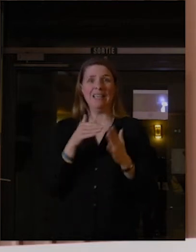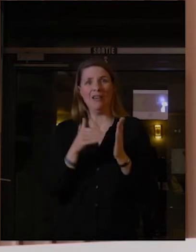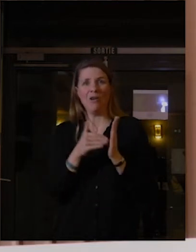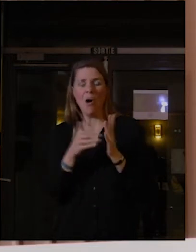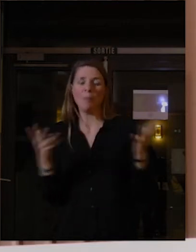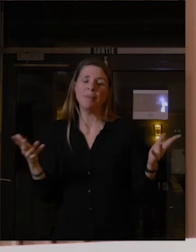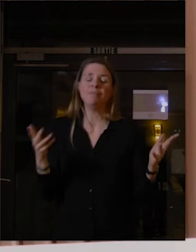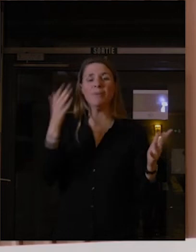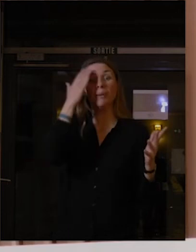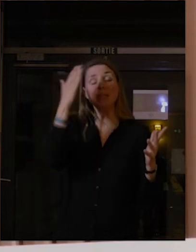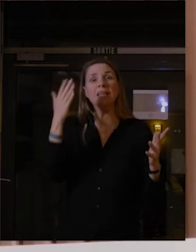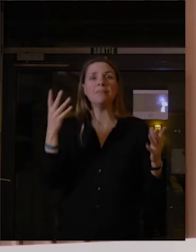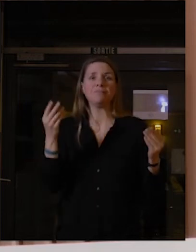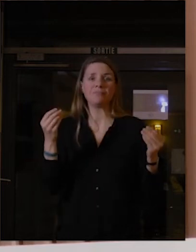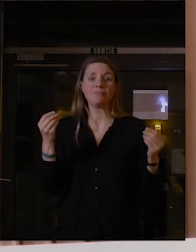mais